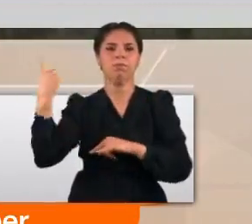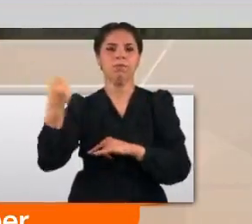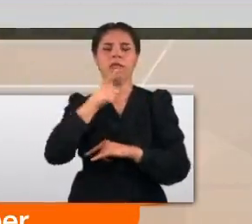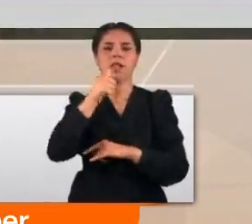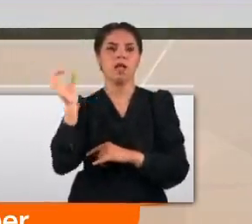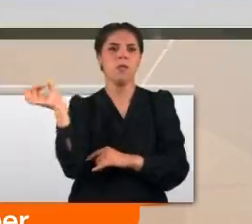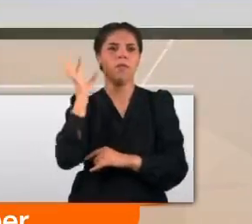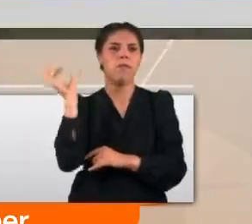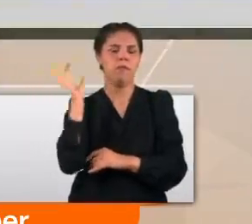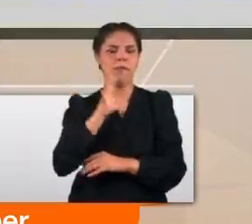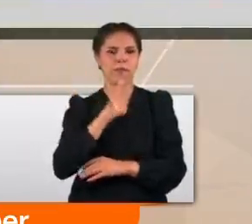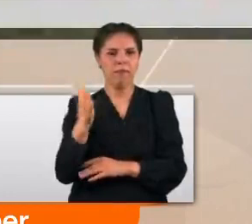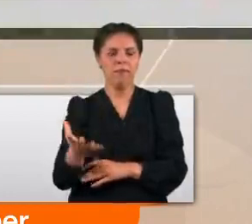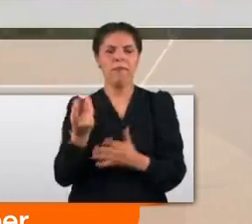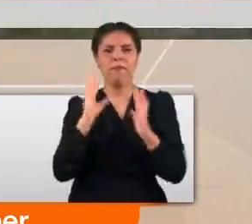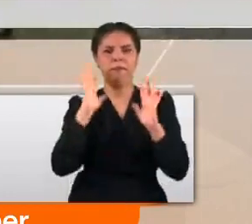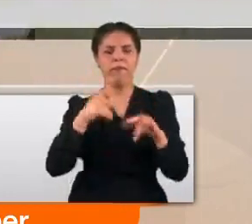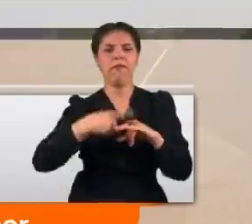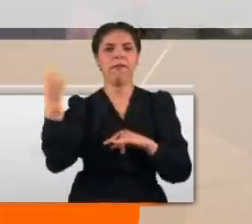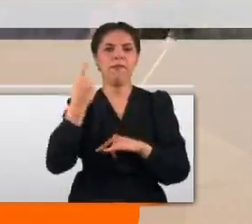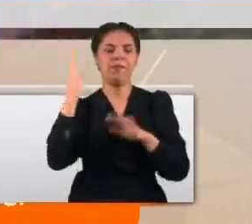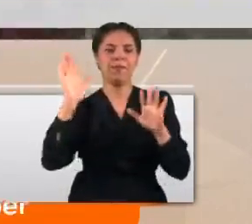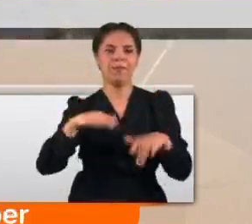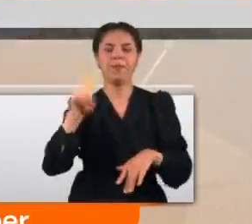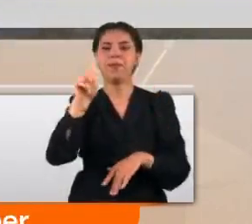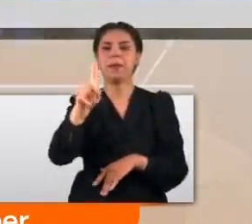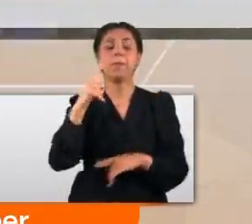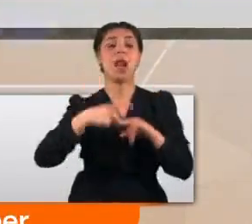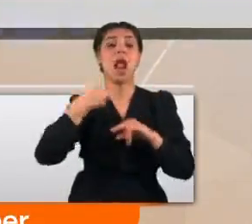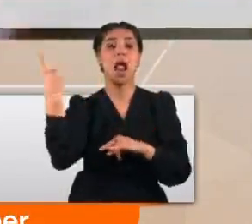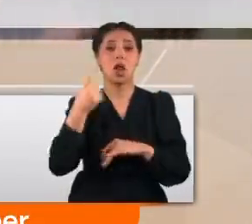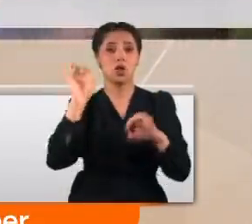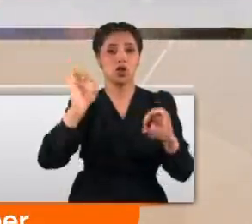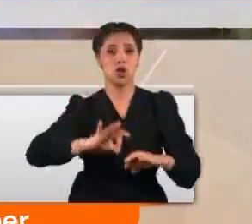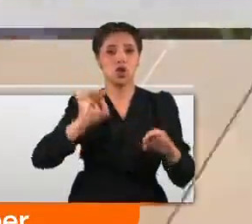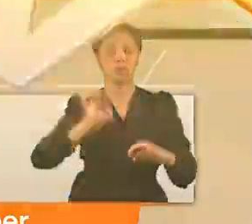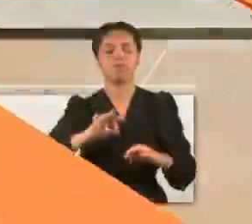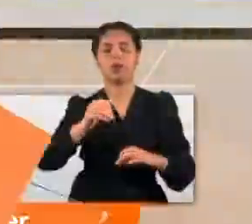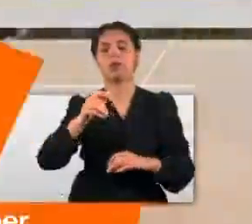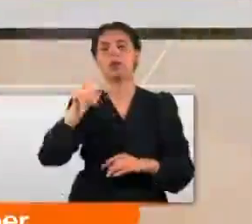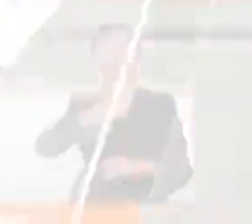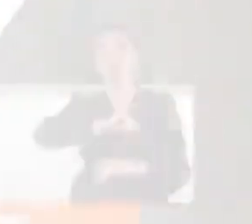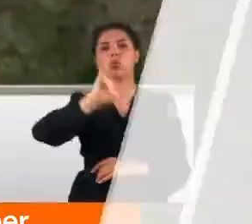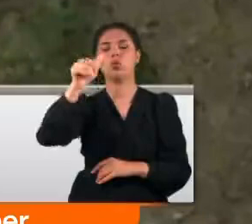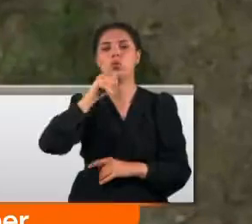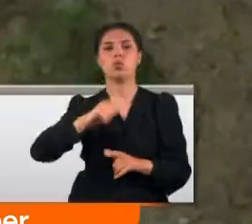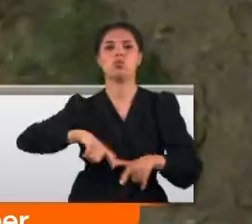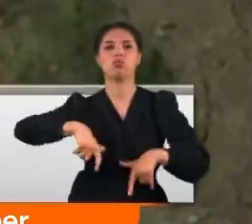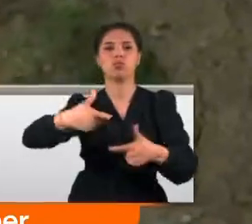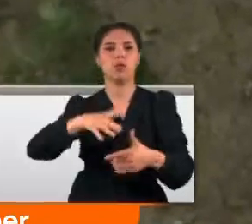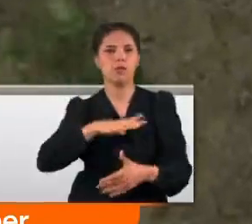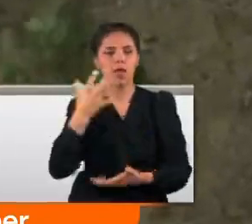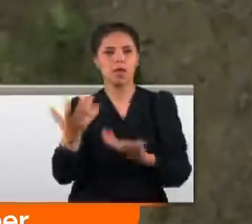sesi geliyor. Çünkü çok sayıda helikopter var. 21 helikopter şu anda semada uçmaya devam ediyor.